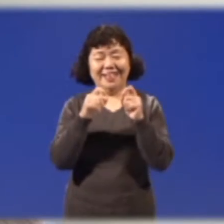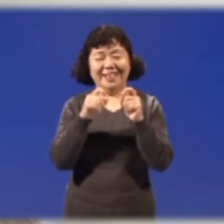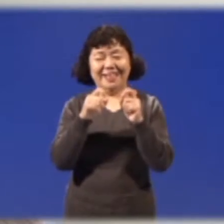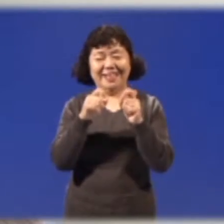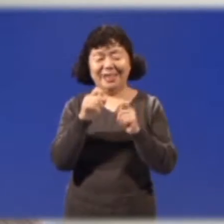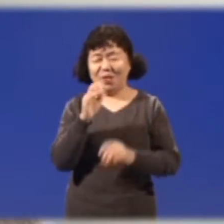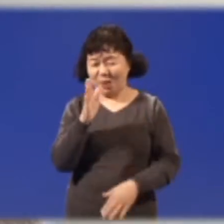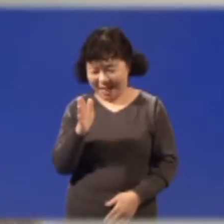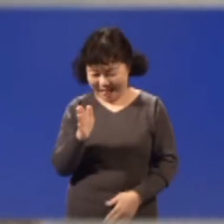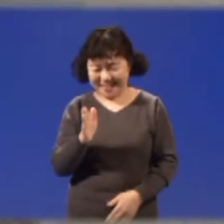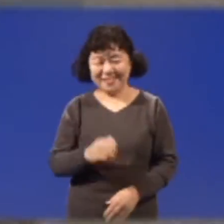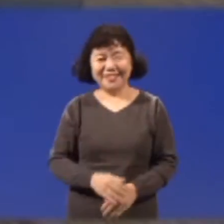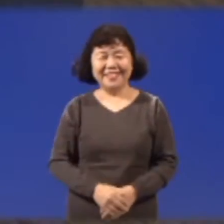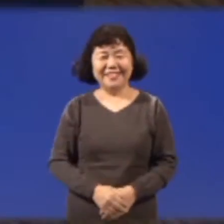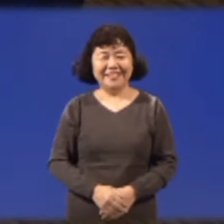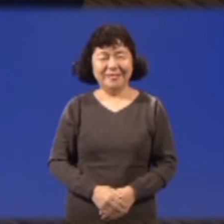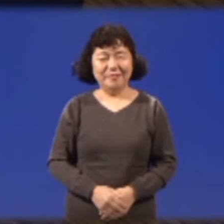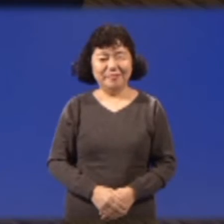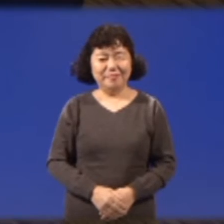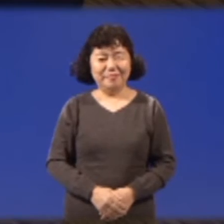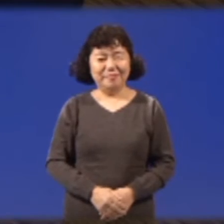いします。 はい。